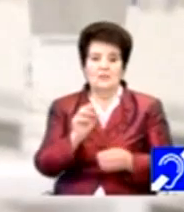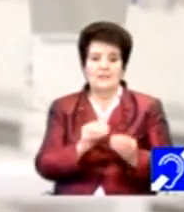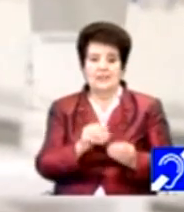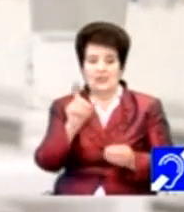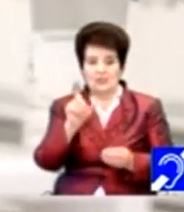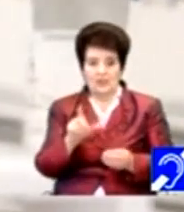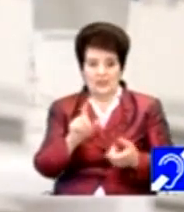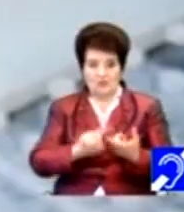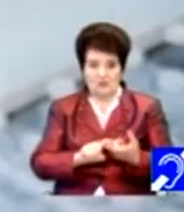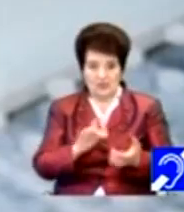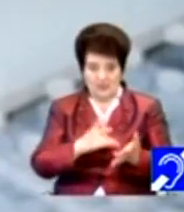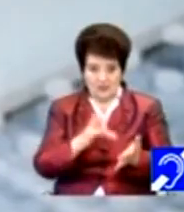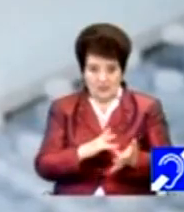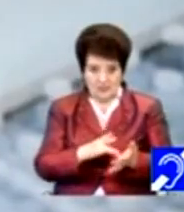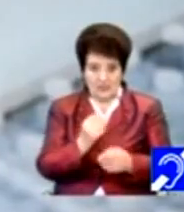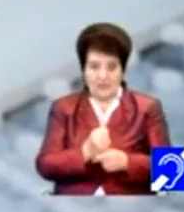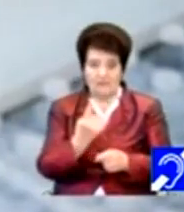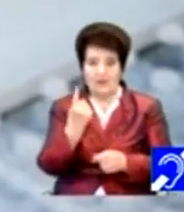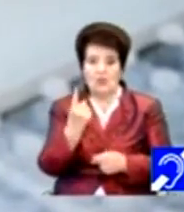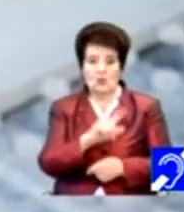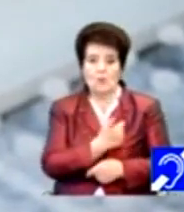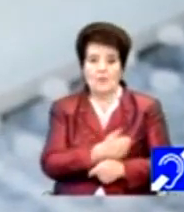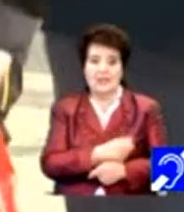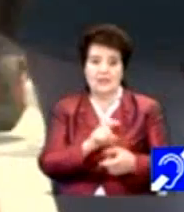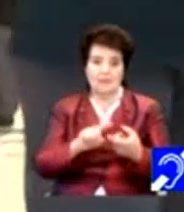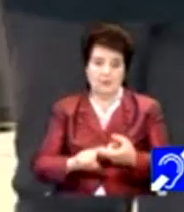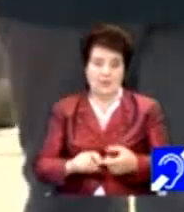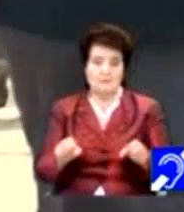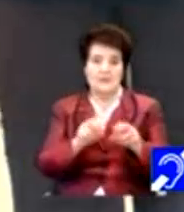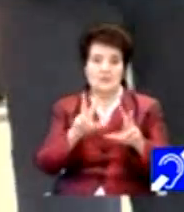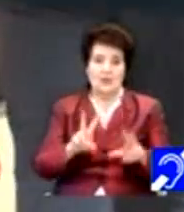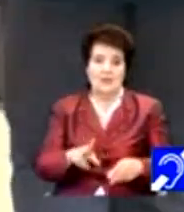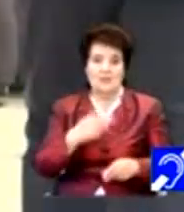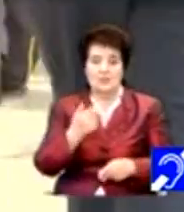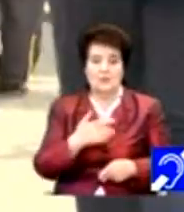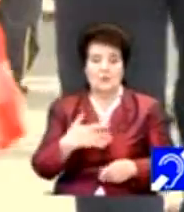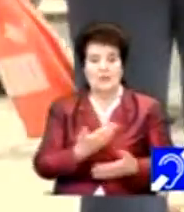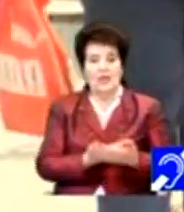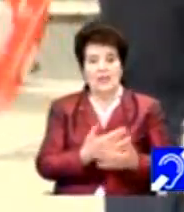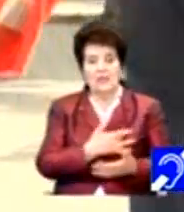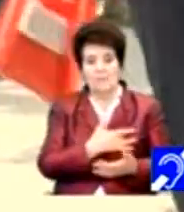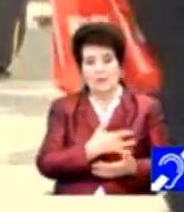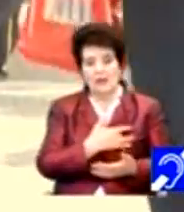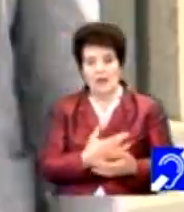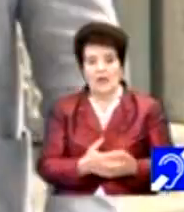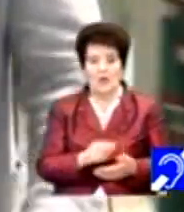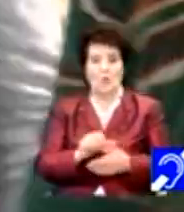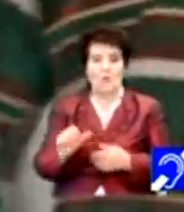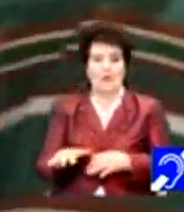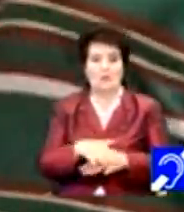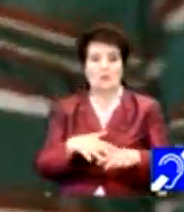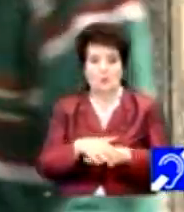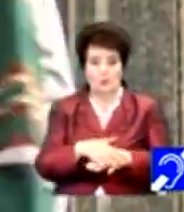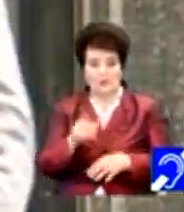de sănătate publică în care activează câte un medic epidemiolog. Specialiștii mai sunt de părere că o parte din vină o poartă și